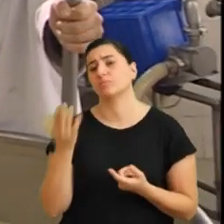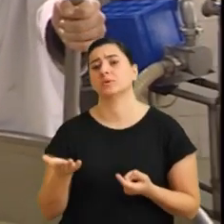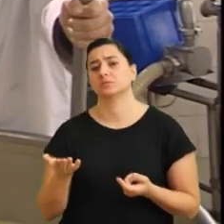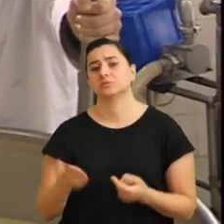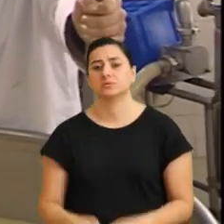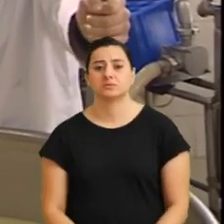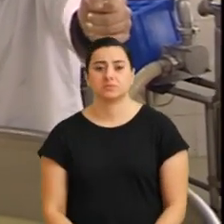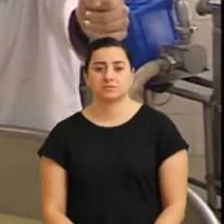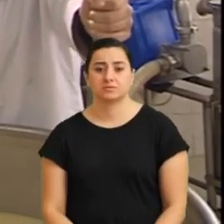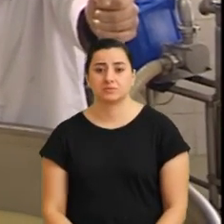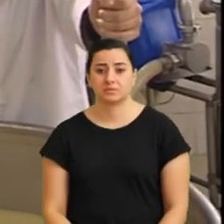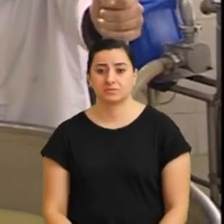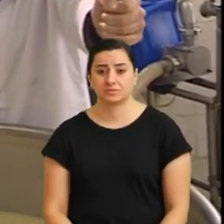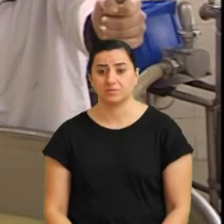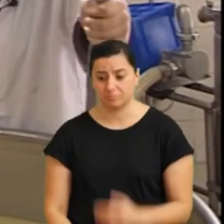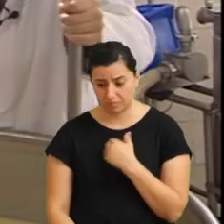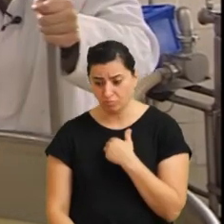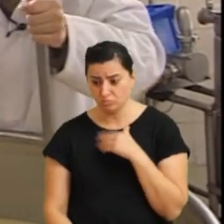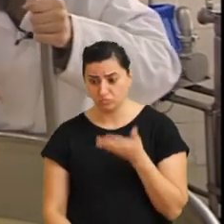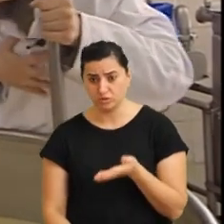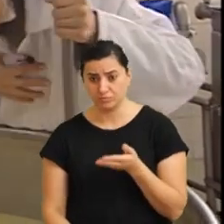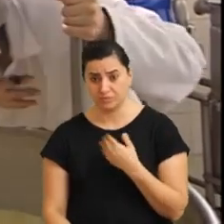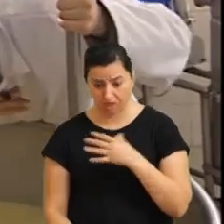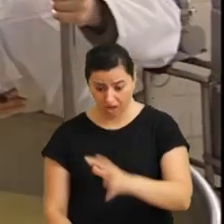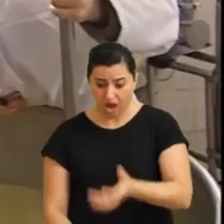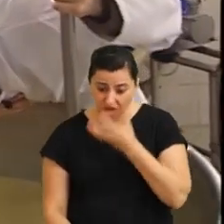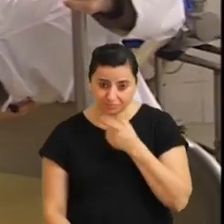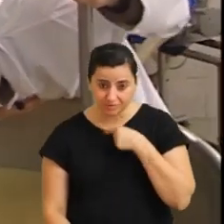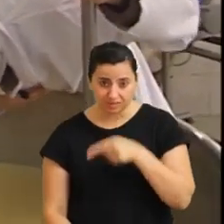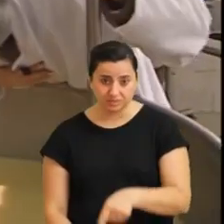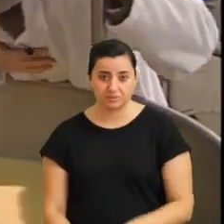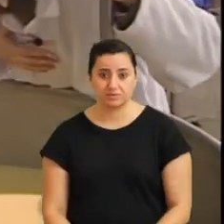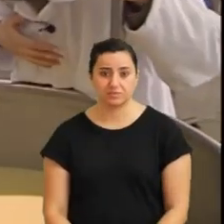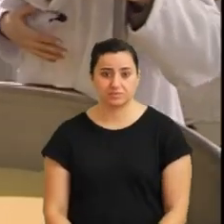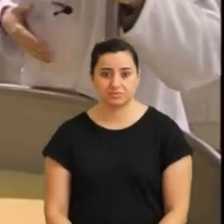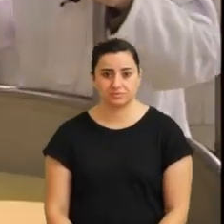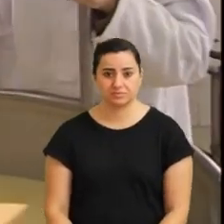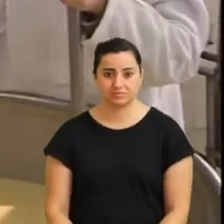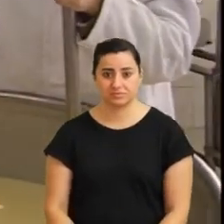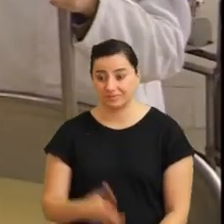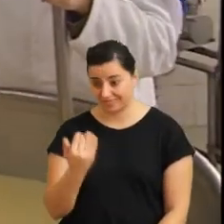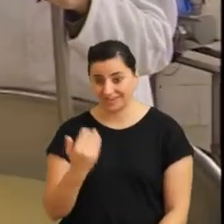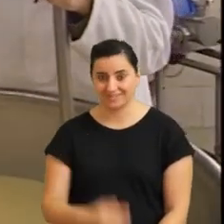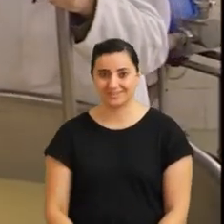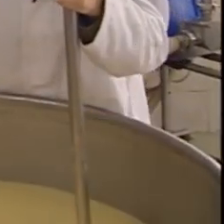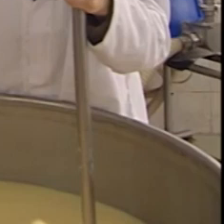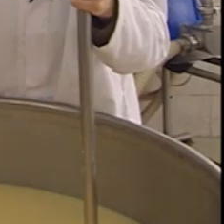bu bozanın. Tamam ben buradan mı içeceğim? Ben buradan mı içeceğim böyle? Kazan eğildi. Hadi Mert.